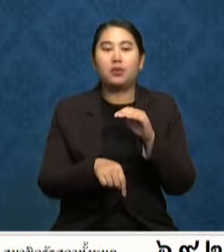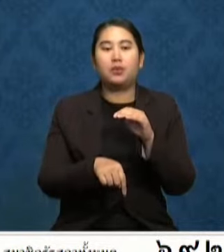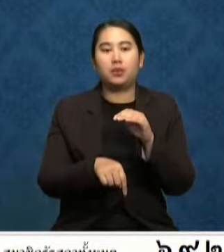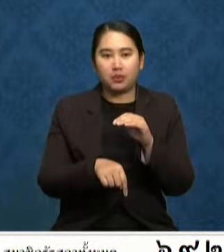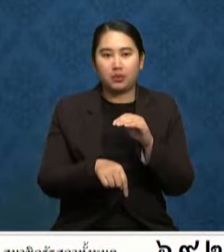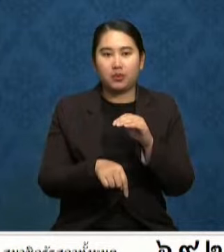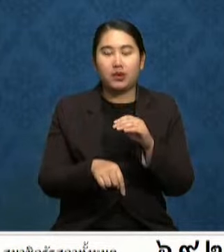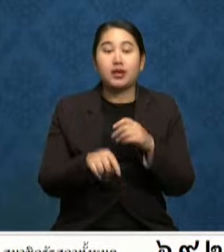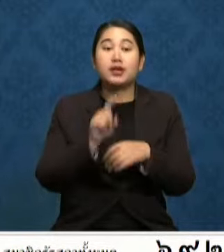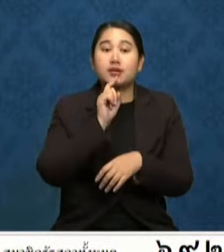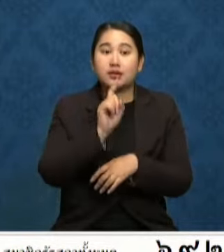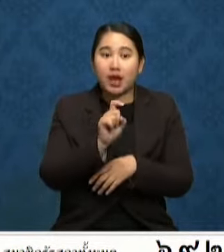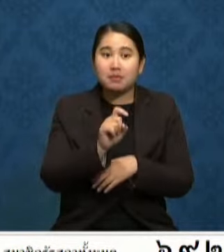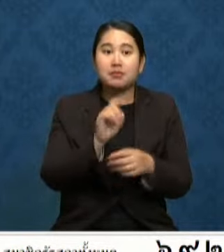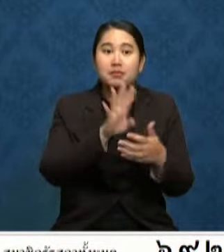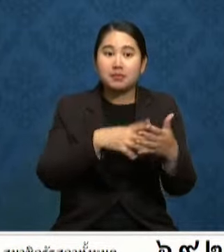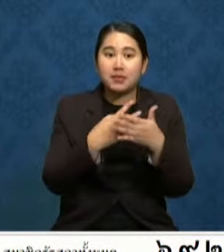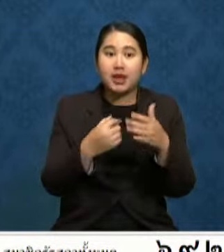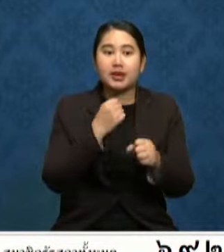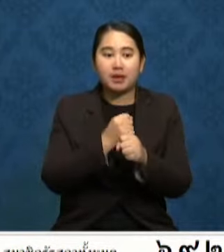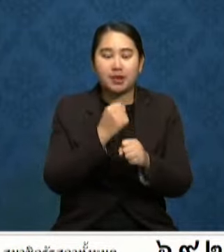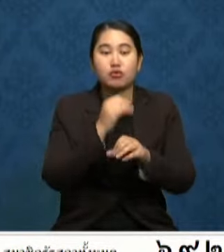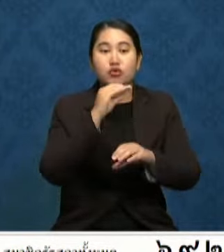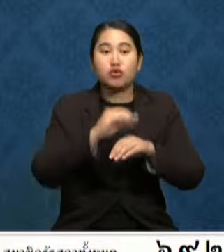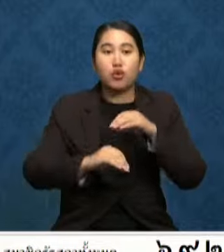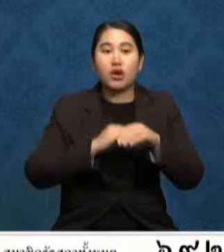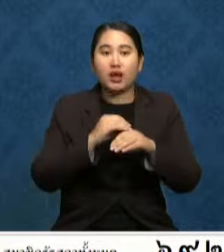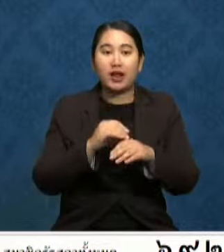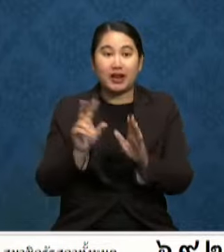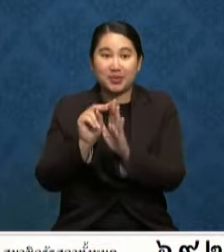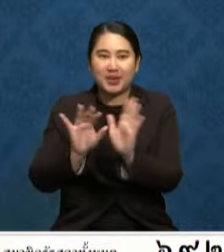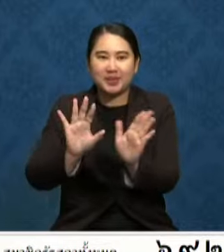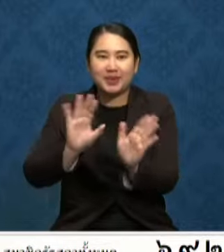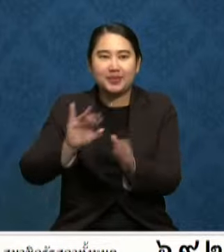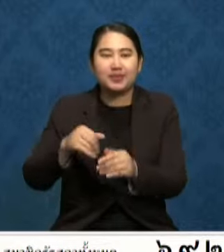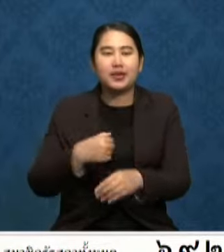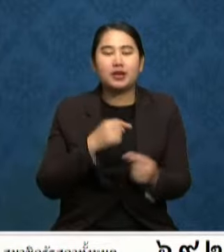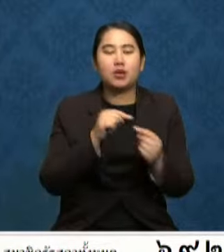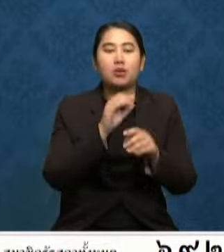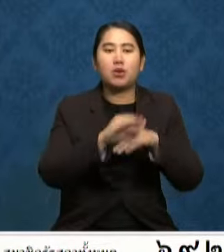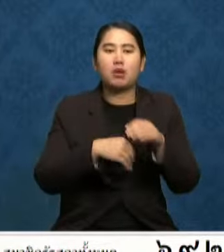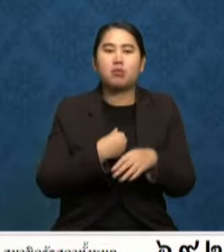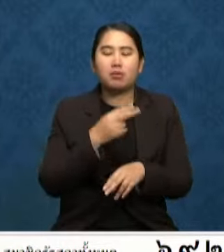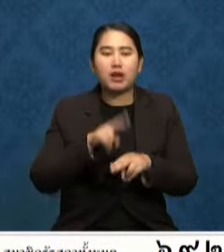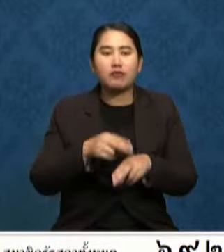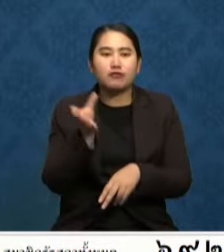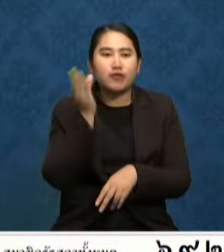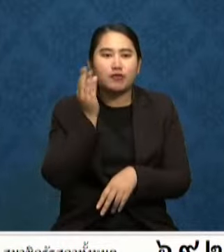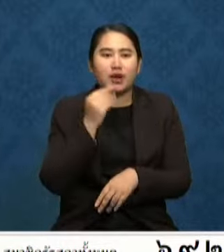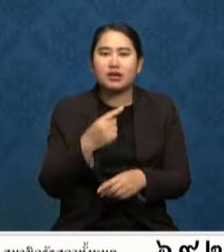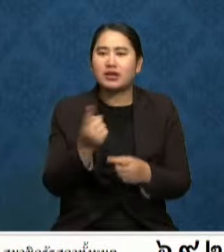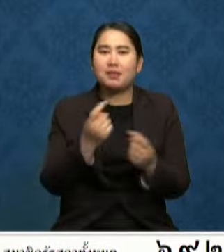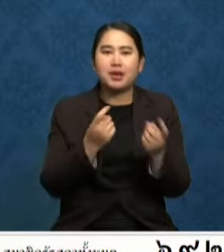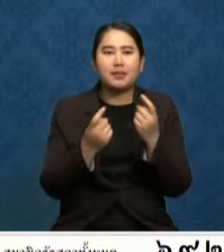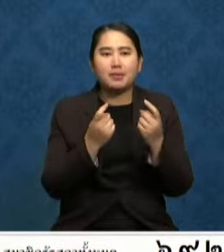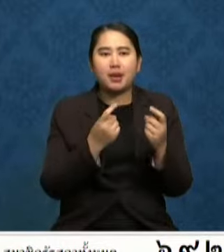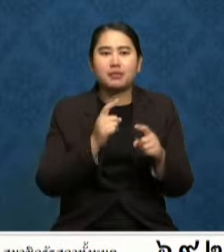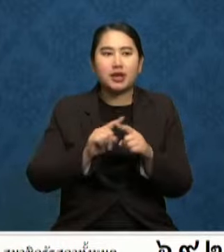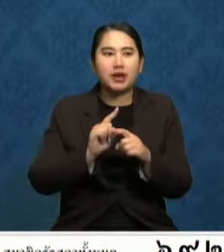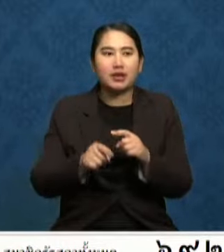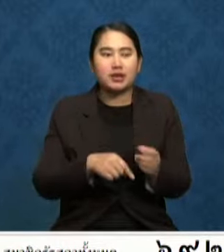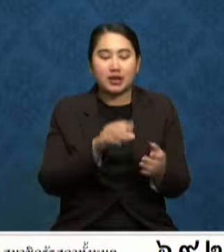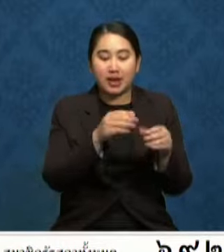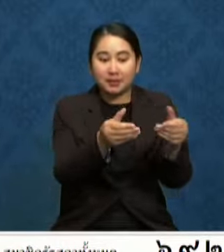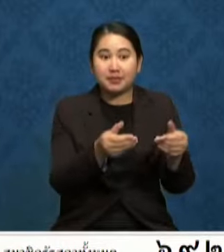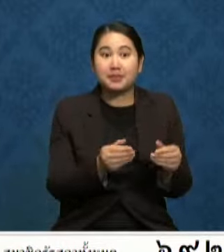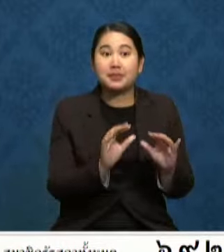หลายท่านไปถามหาแผนงานโครงการ ไมไดถามหนโยบายนะจริ ๆ ผมนงฟังวนนี้ถามหาทุ่งจาก ที่ไม่มีเข